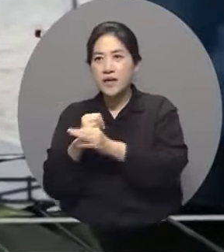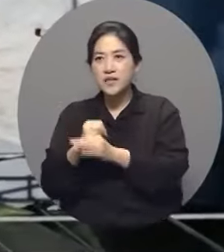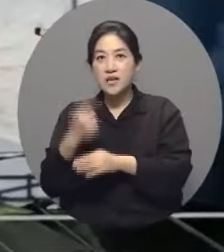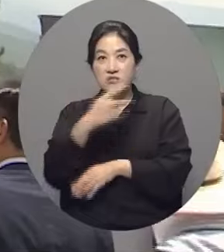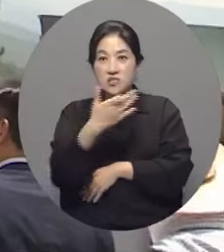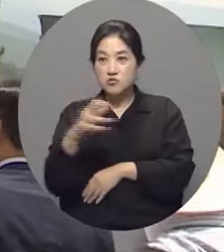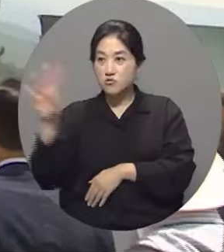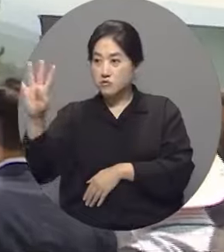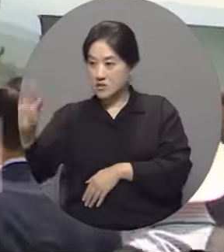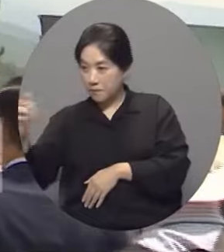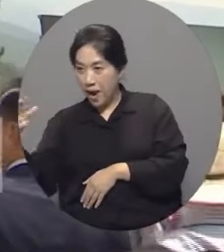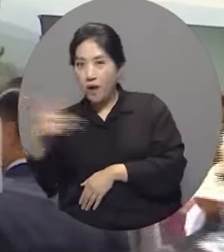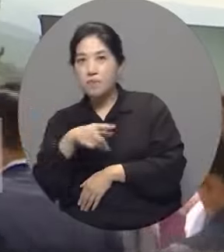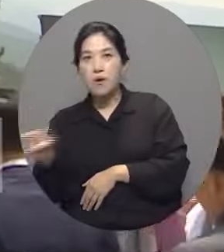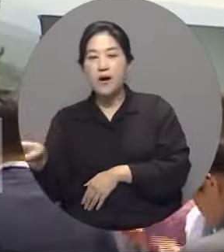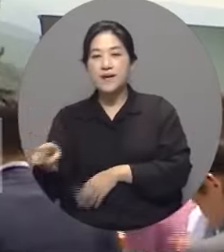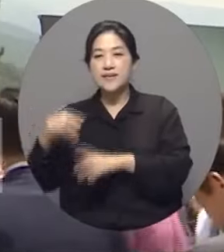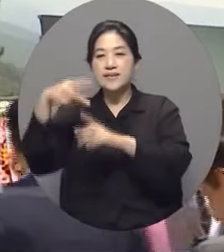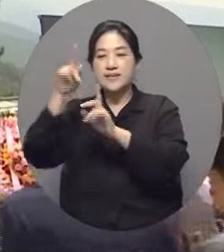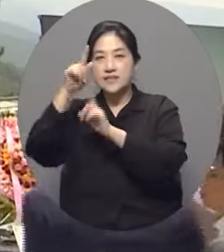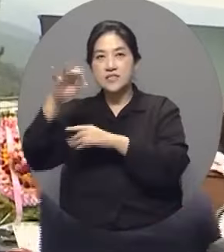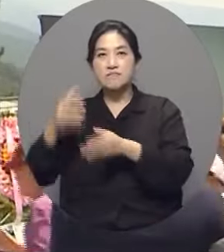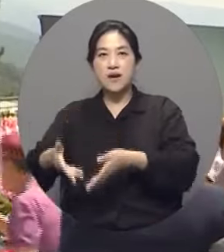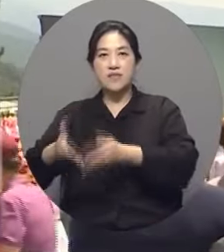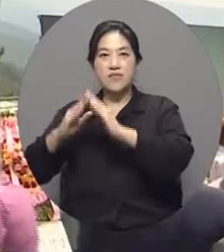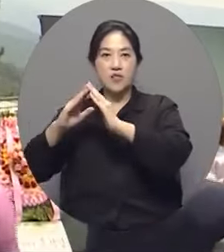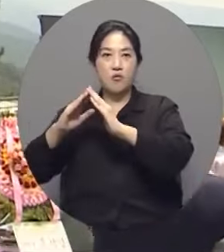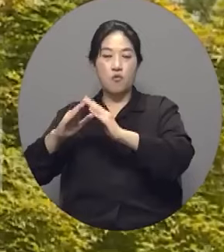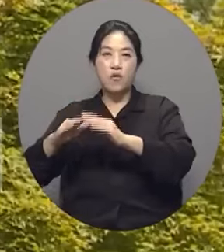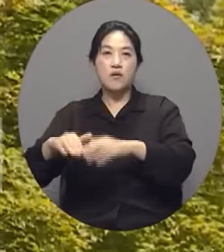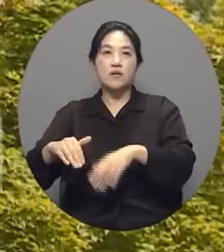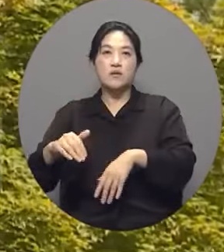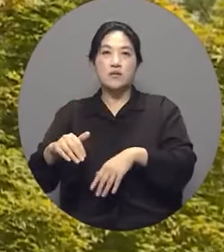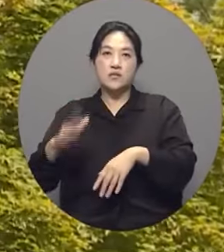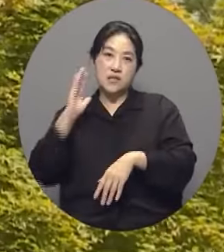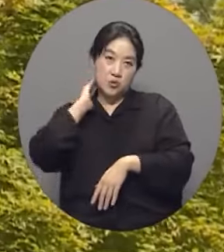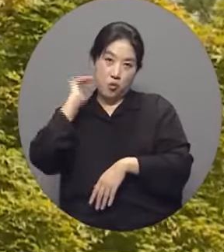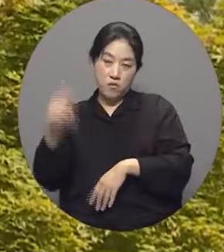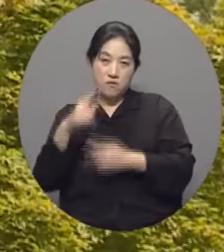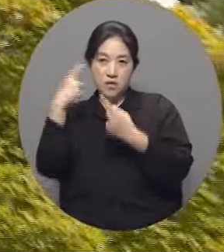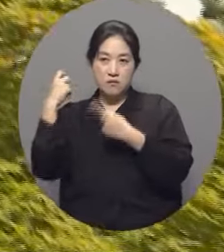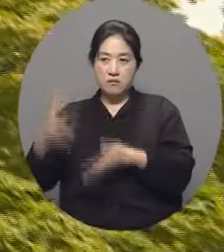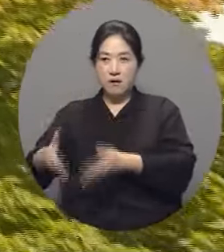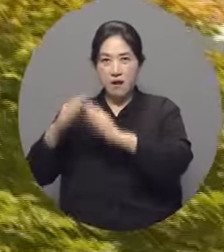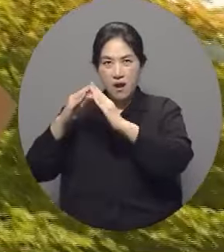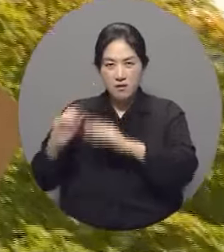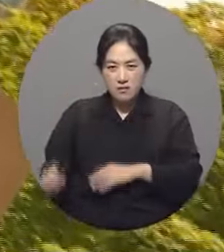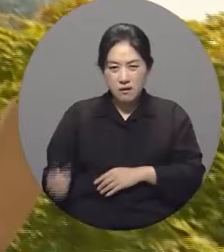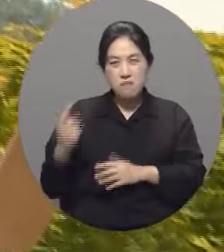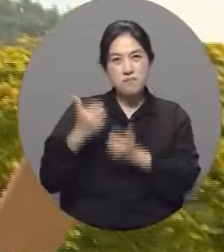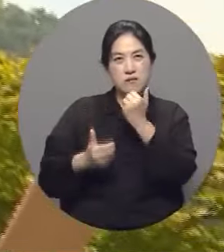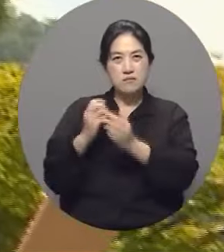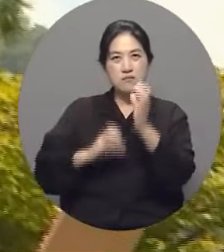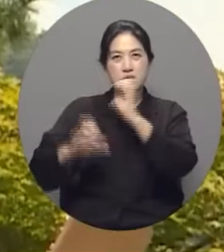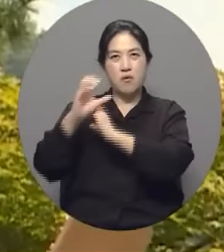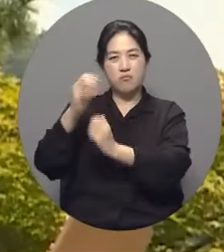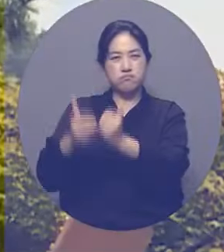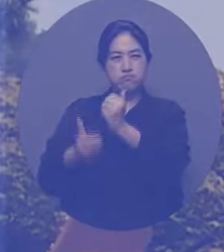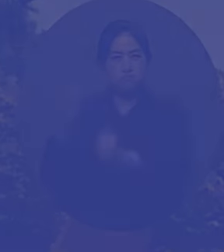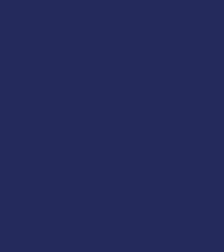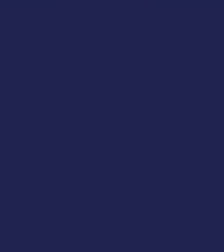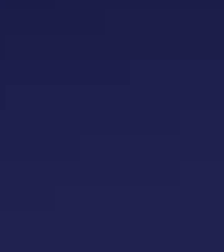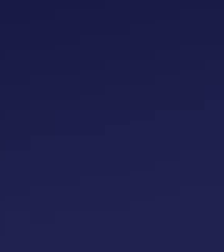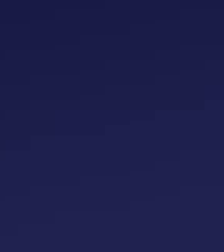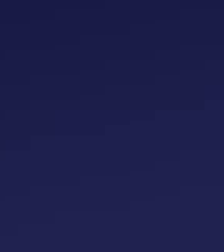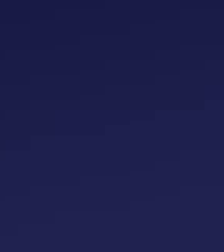상황. 이승만 전 대통령 기념관 건립은 갈등에 더욱 불을 당길 것으로 보입니다. MBC 뉴스 이덕현입니다.